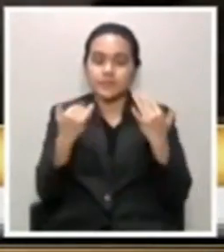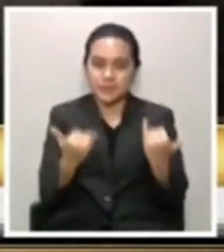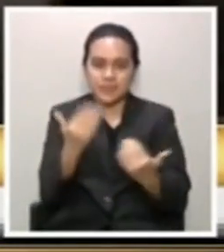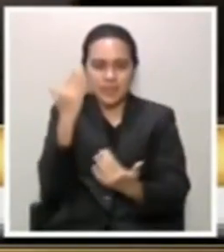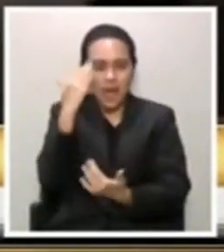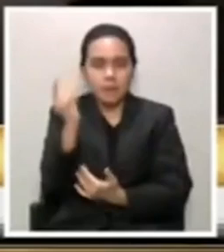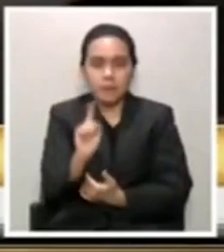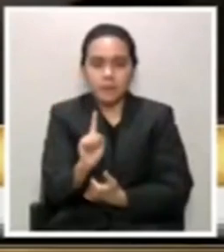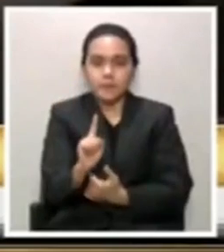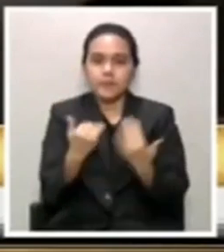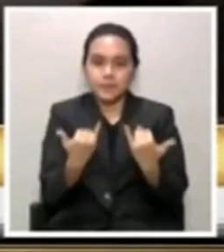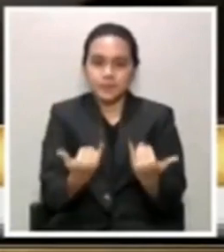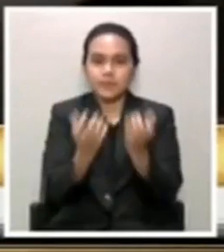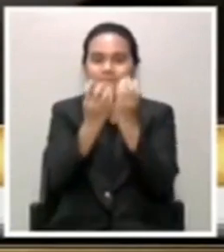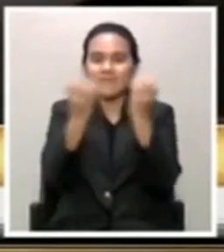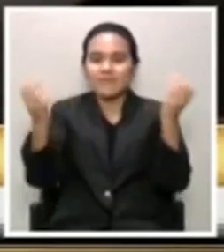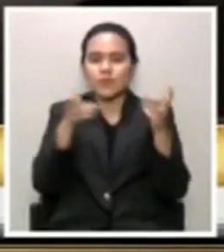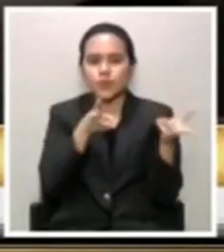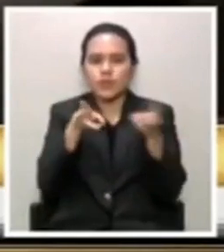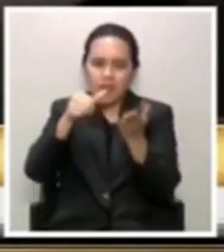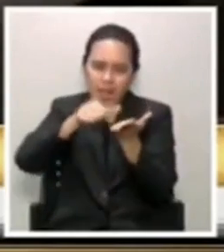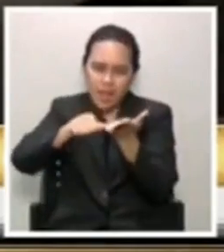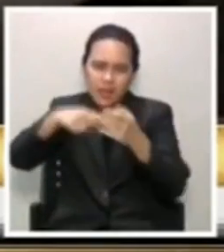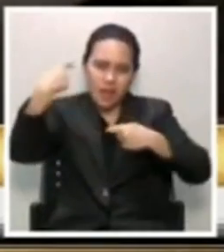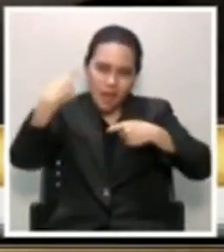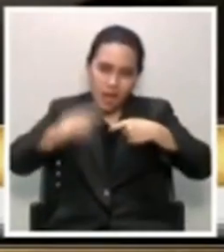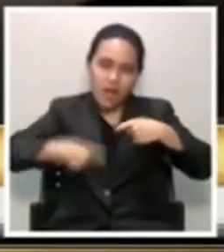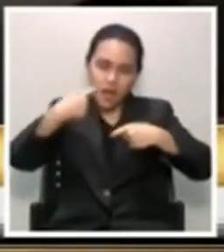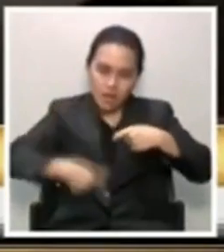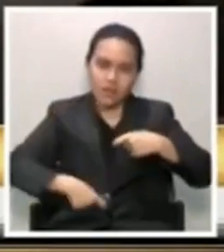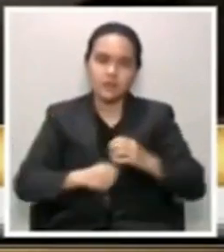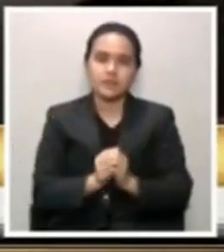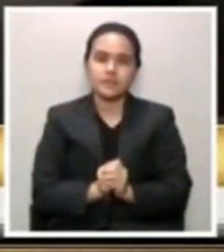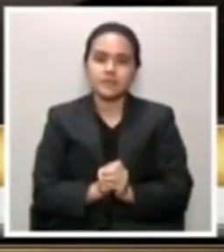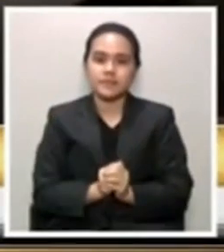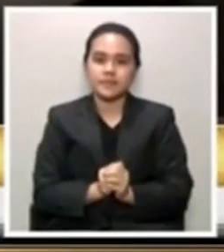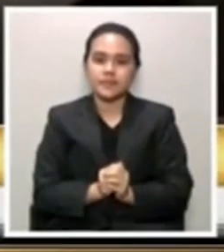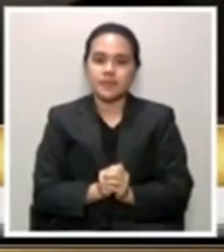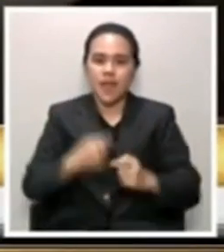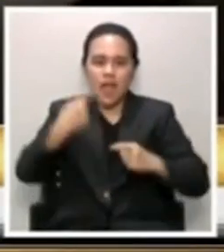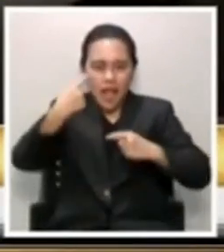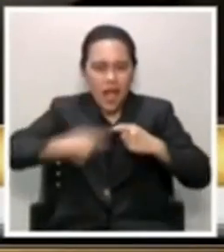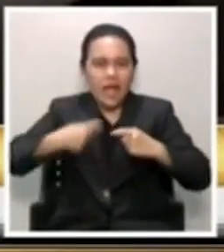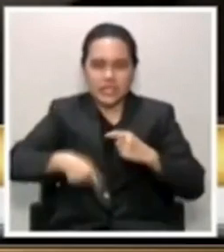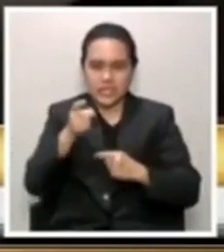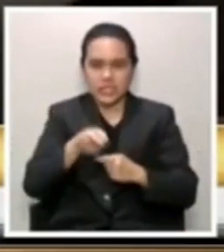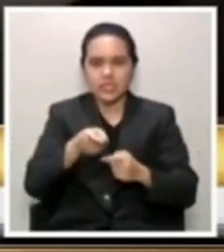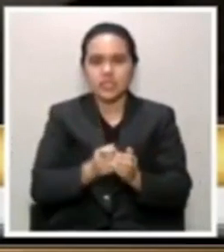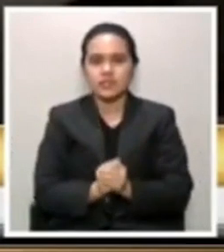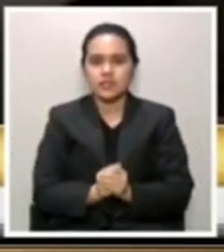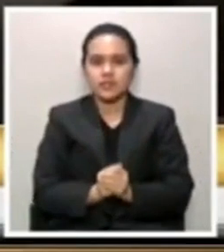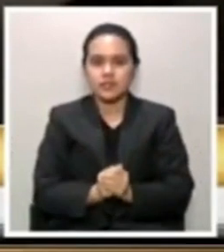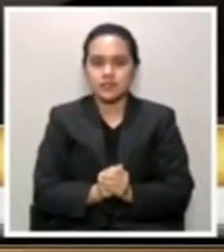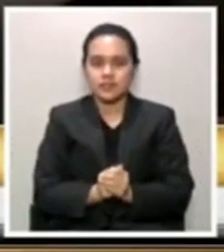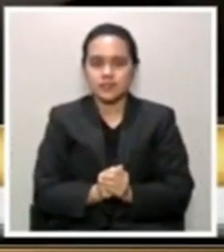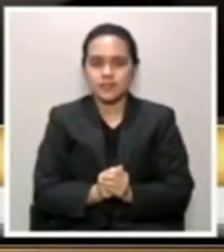ญฉบับนี้กําหนดวิธีการแก้ไขไว้ยากมากๆยากเรียกจนเรียกได้ว่าอาจจะแทบจะเป็นไปไม่ได้เลยทําให้เรา